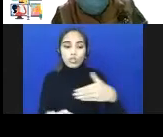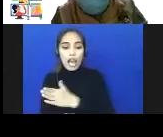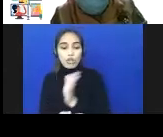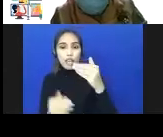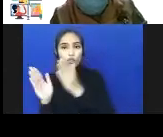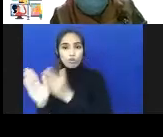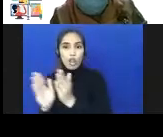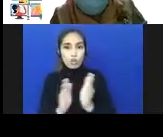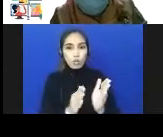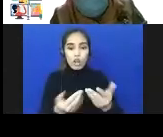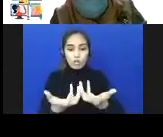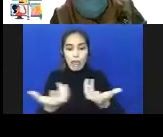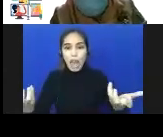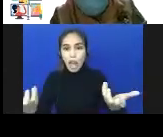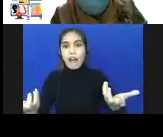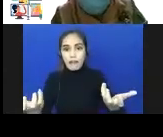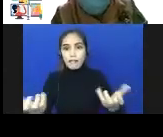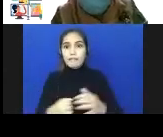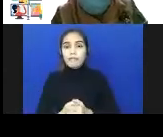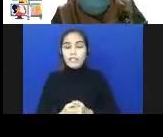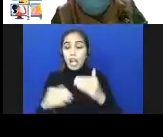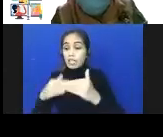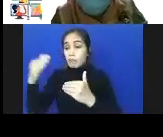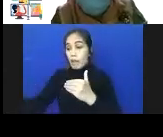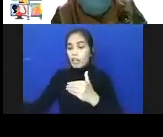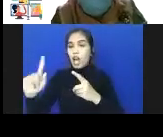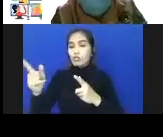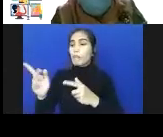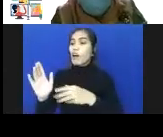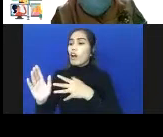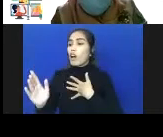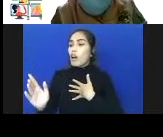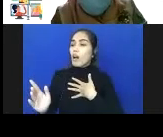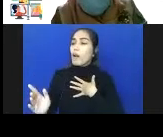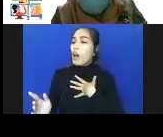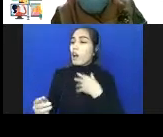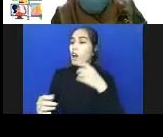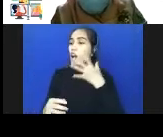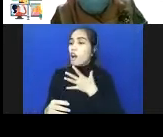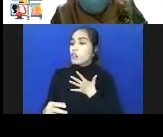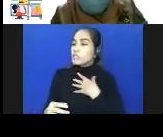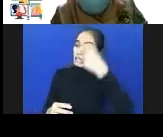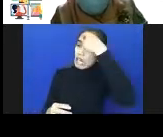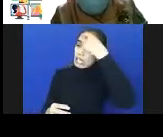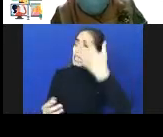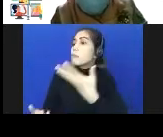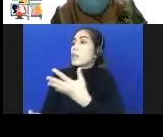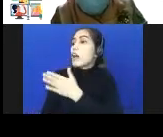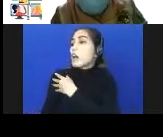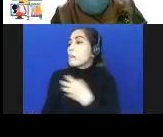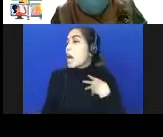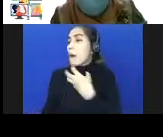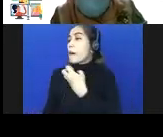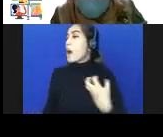itu dilakukan screening keluhan. Seperti tadi disampaikan, kalau dia ada keluhan ke arah ili, maka dia masuk